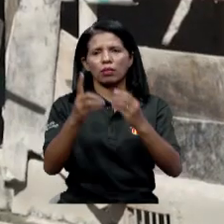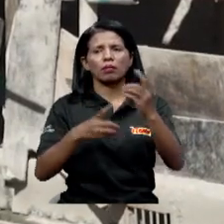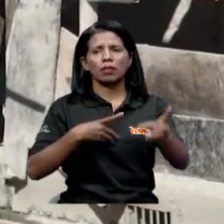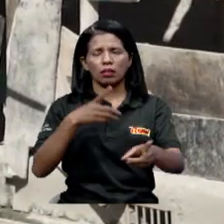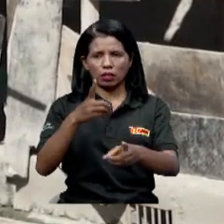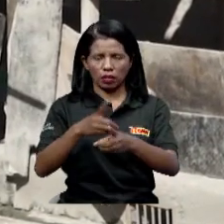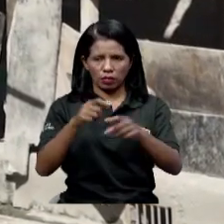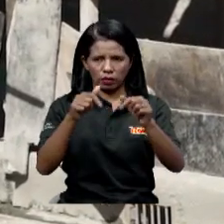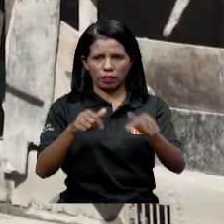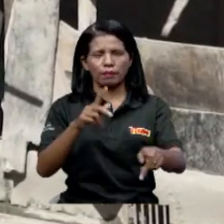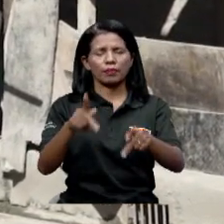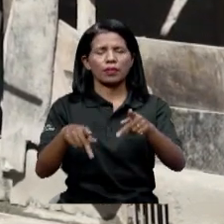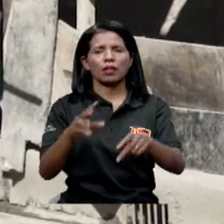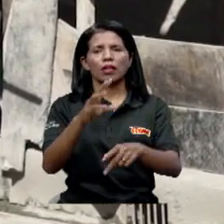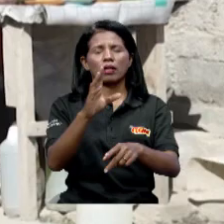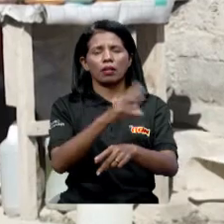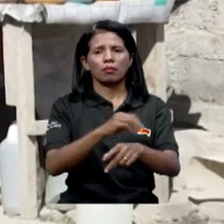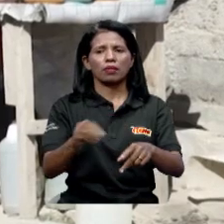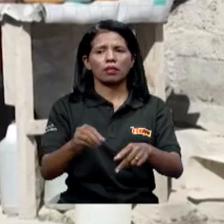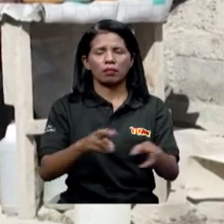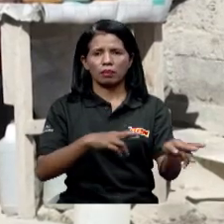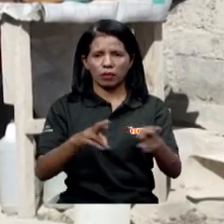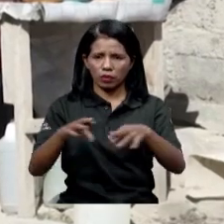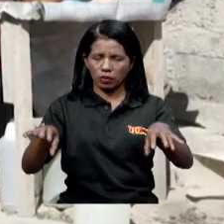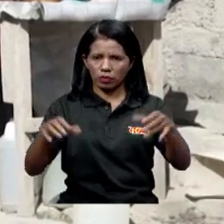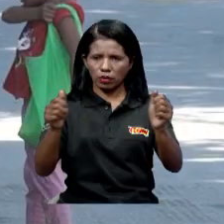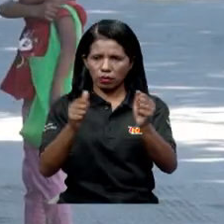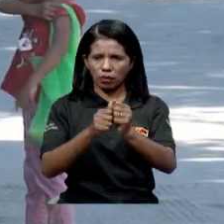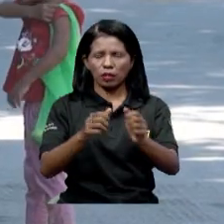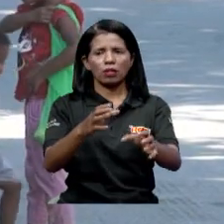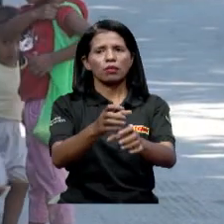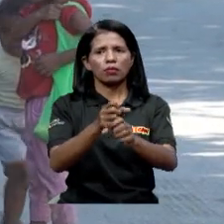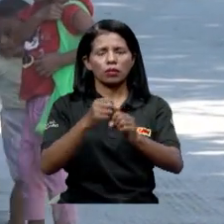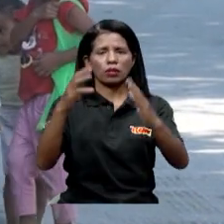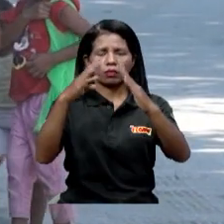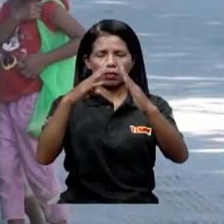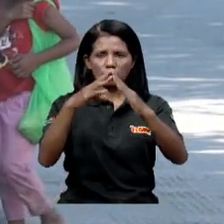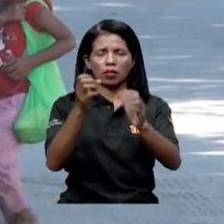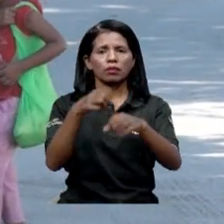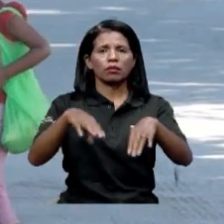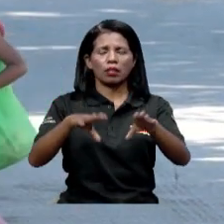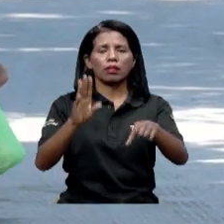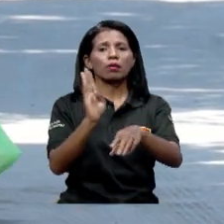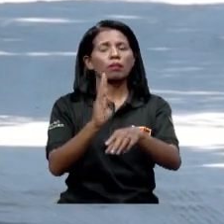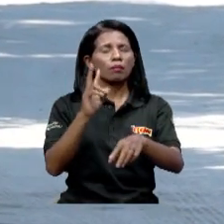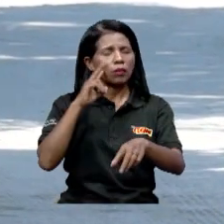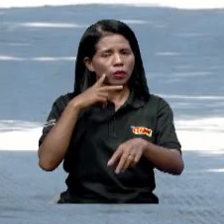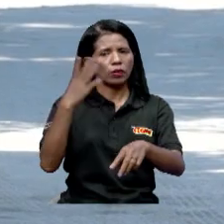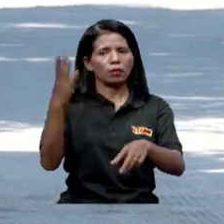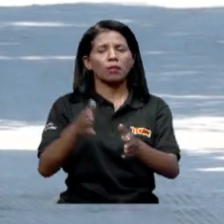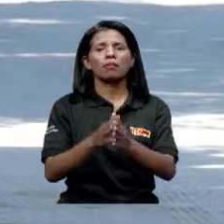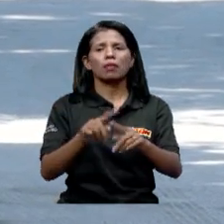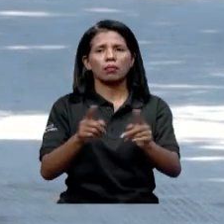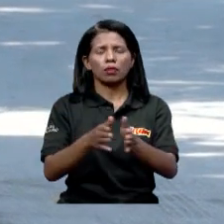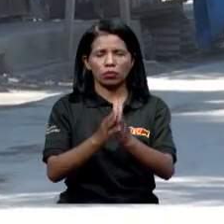maski nune vendedor Nazario Pinto pronto coopera o sobo baraka nebe nihari e a trotoar leten, mas bem russo governo